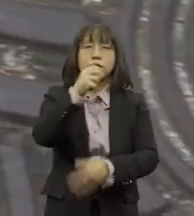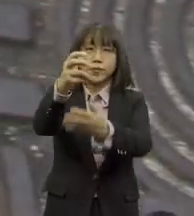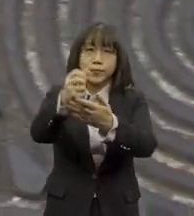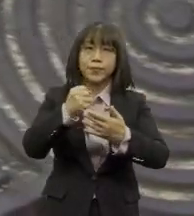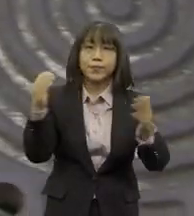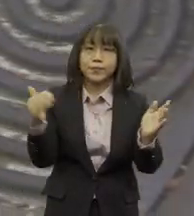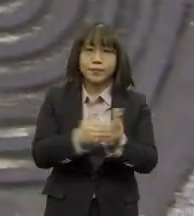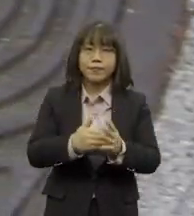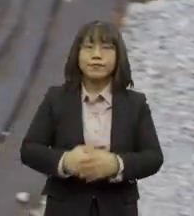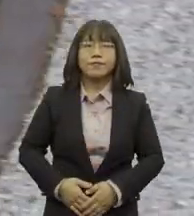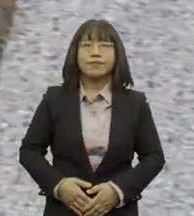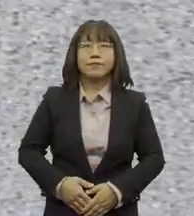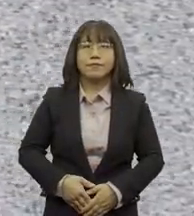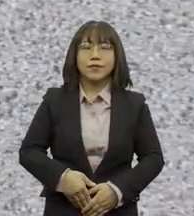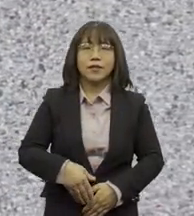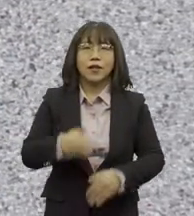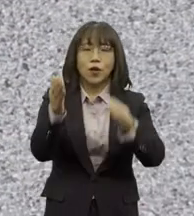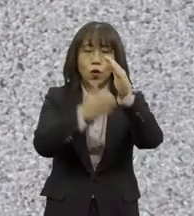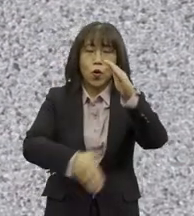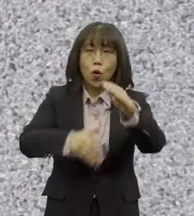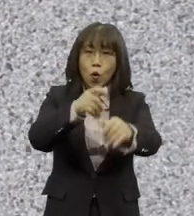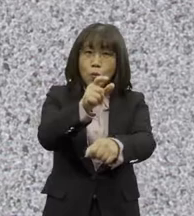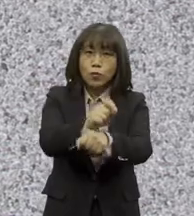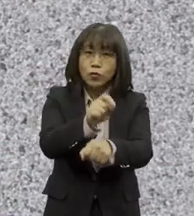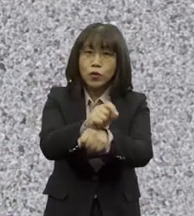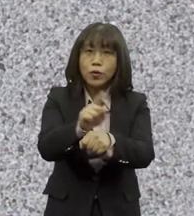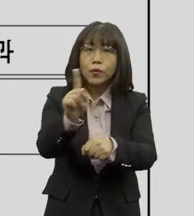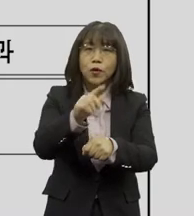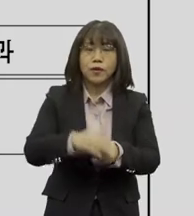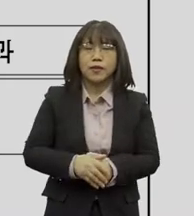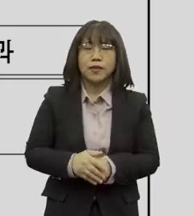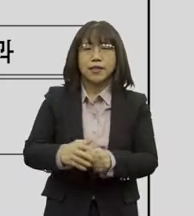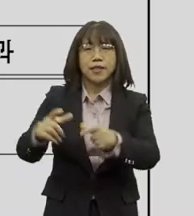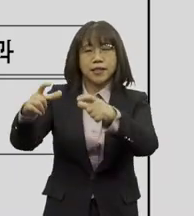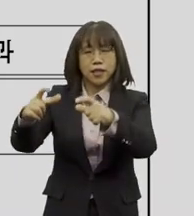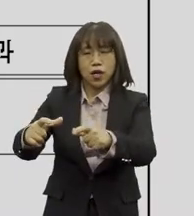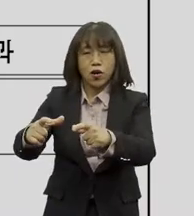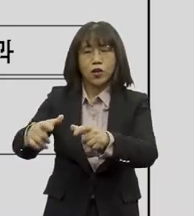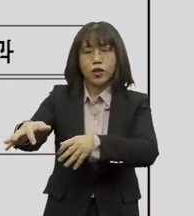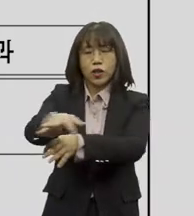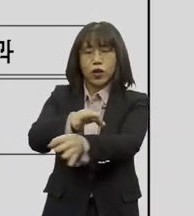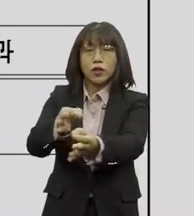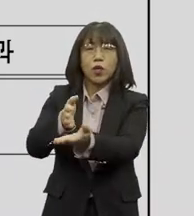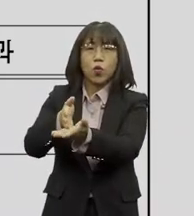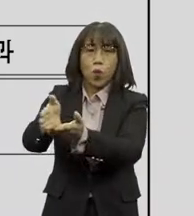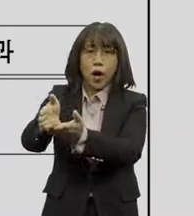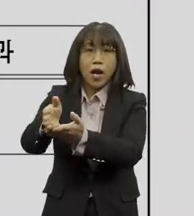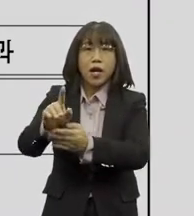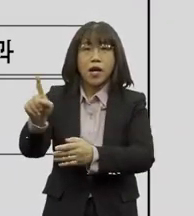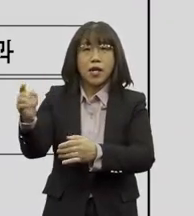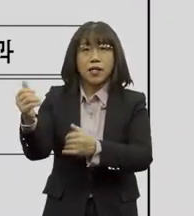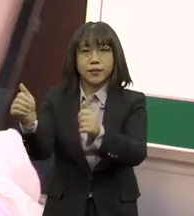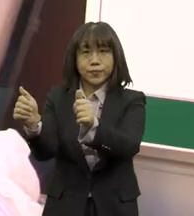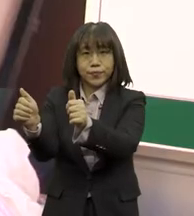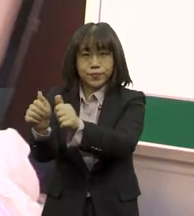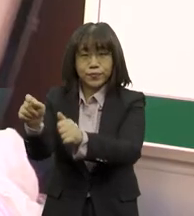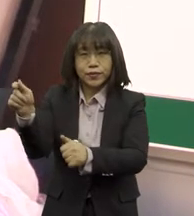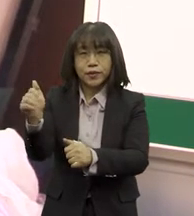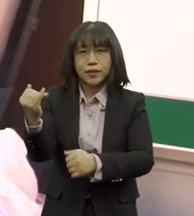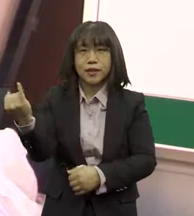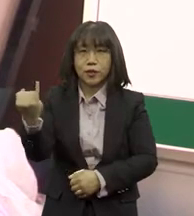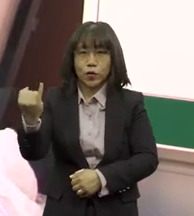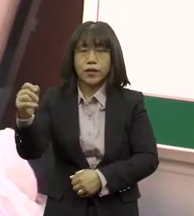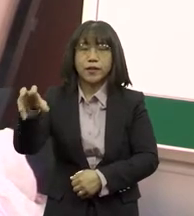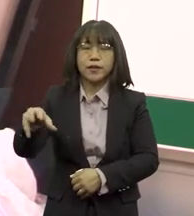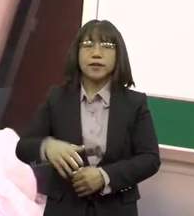평가를 받았습니다. 또 공무원 창의 제안 부문에서는 지역경제과 홍지훈 주무관에 대형 폐기물 수거